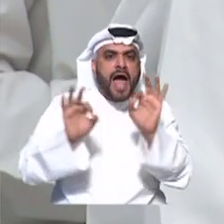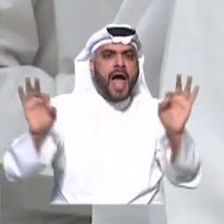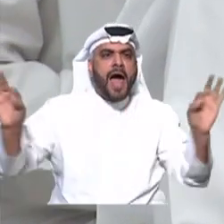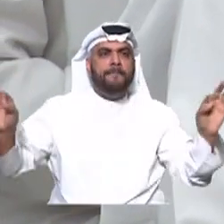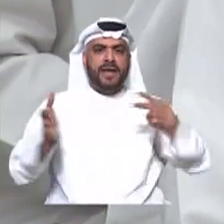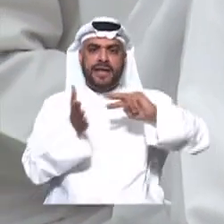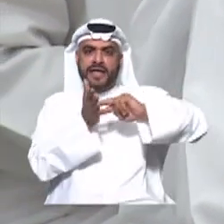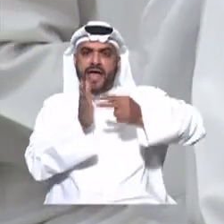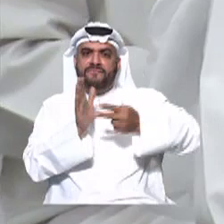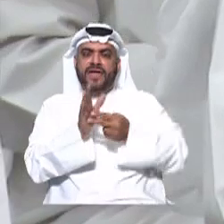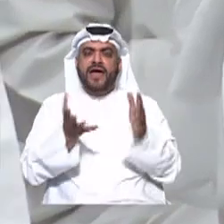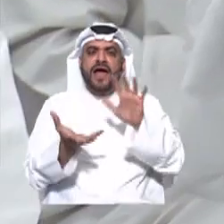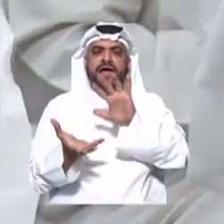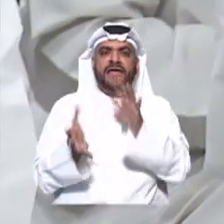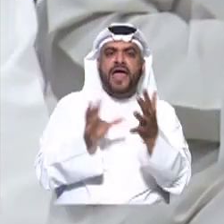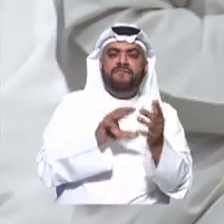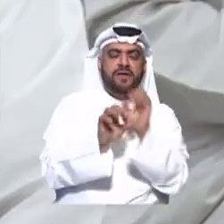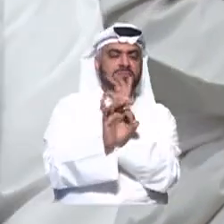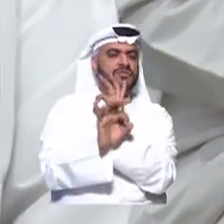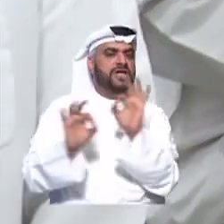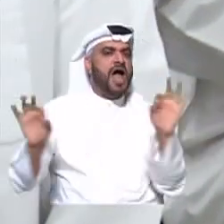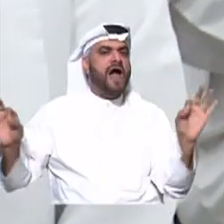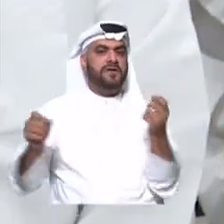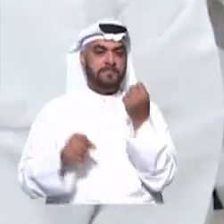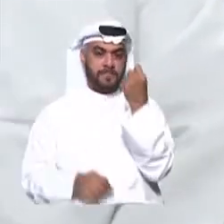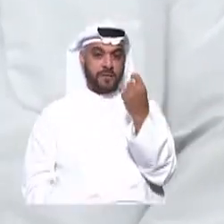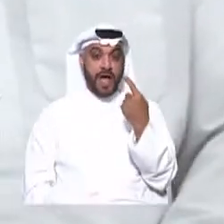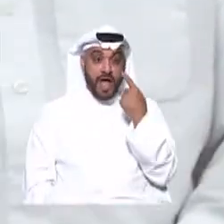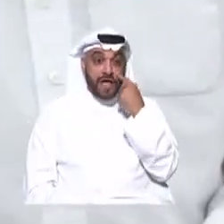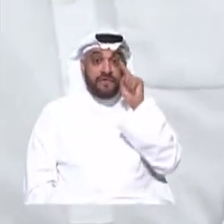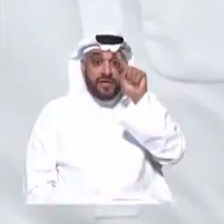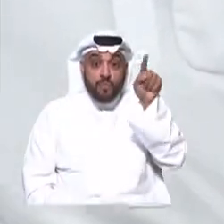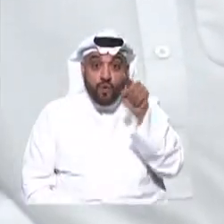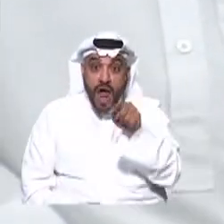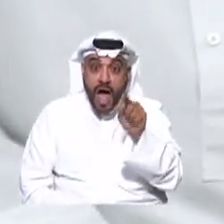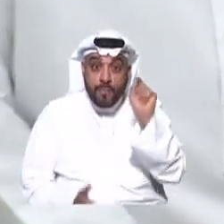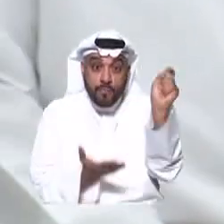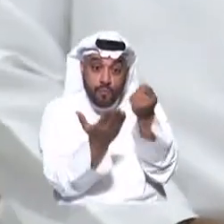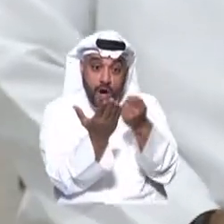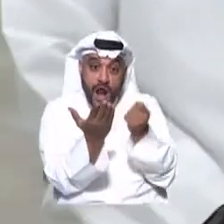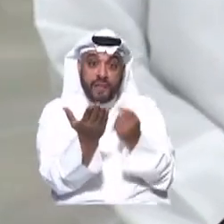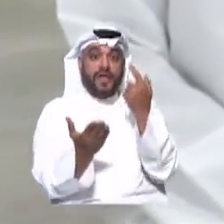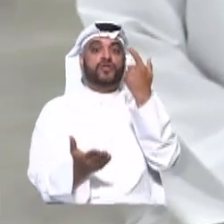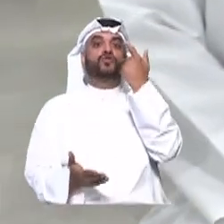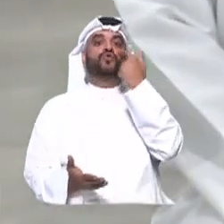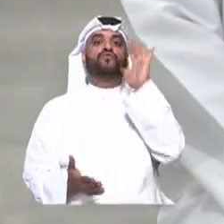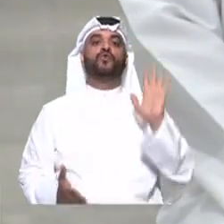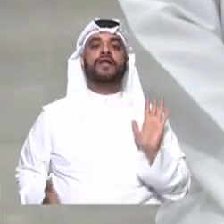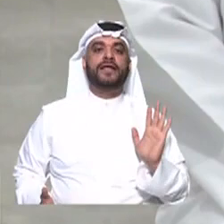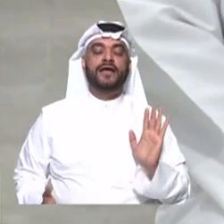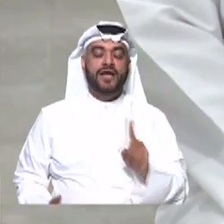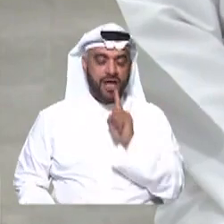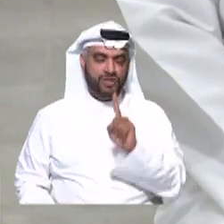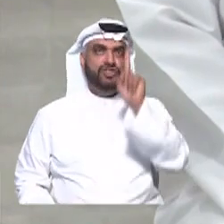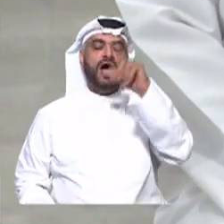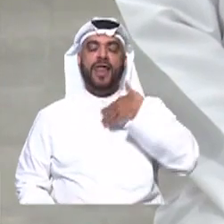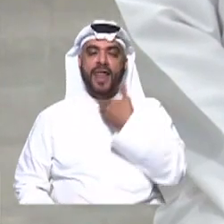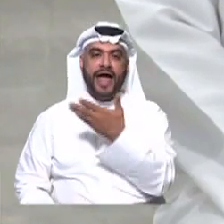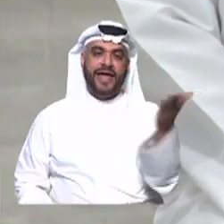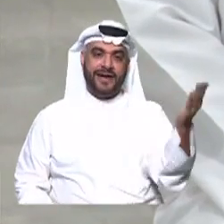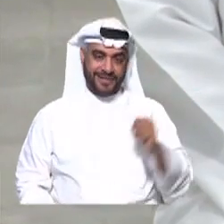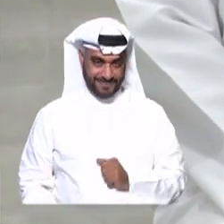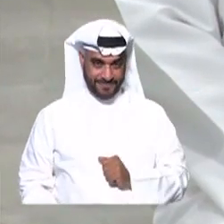في الانتخابات والتأكد من تسجيل أي ملاحظات قد تؤثر في الانتخابات بطريقة أو بأخرى.